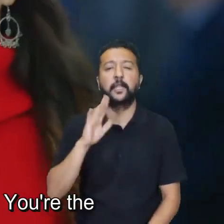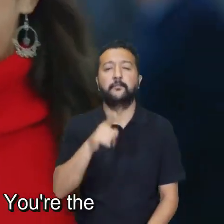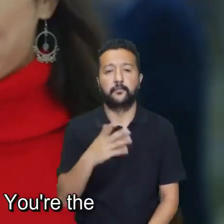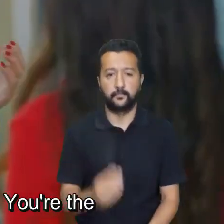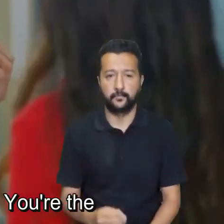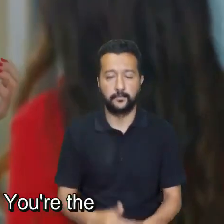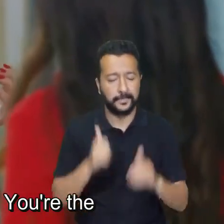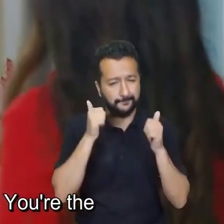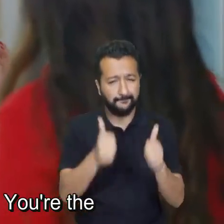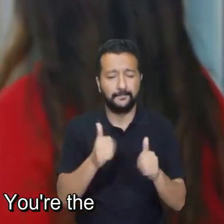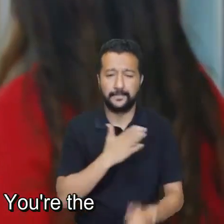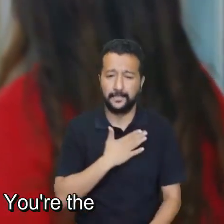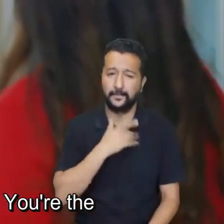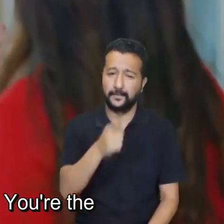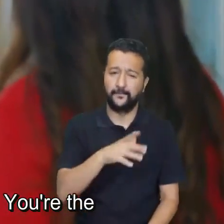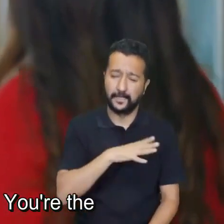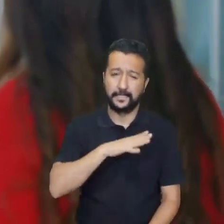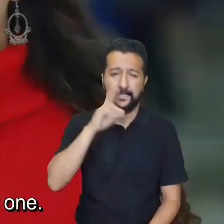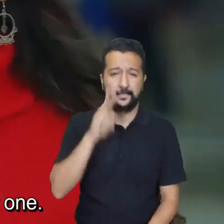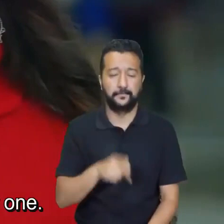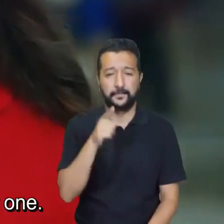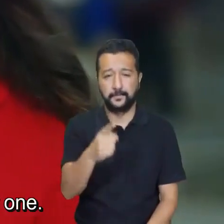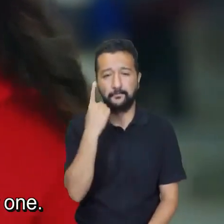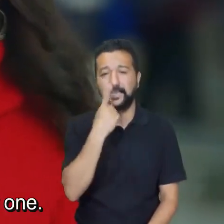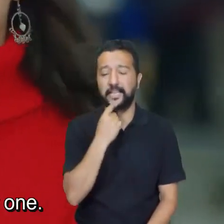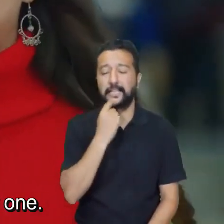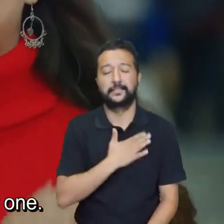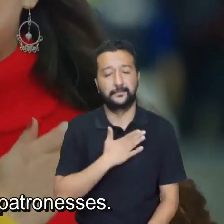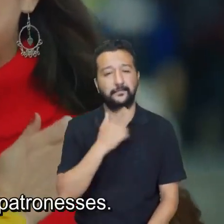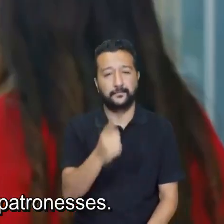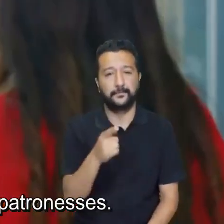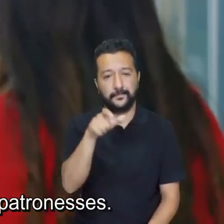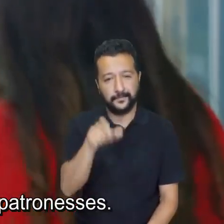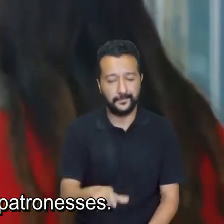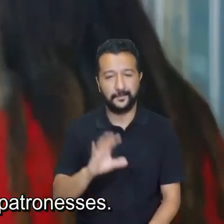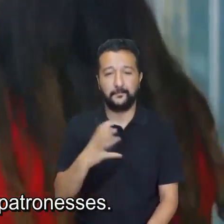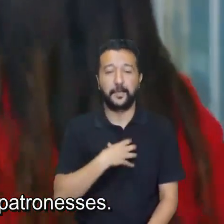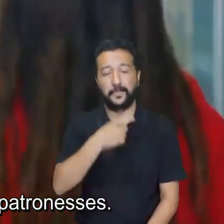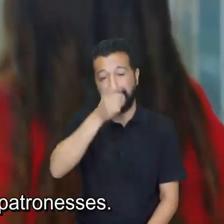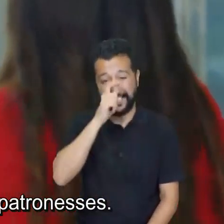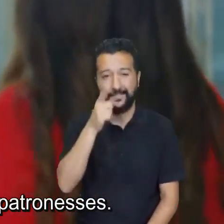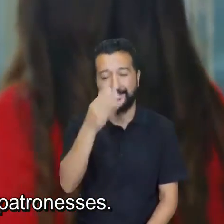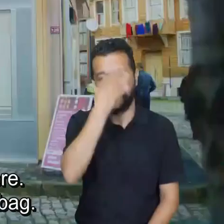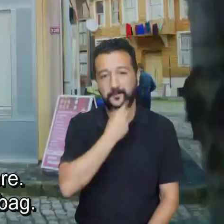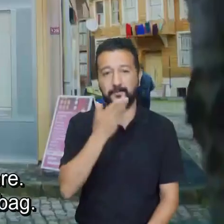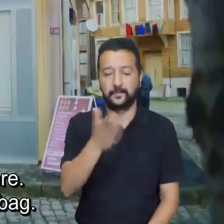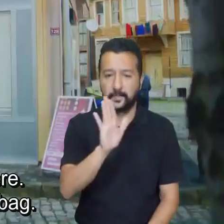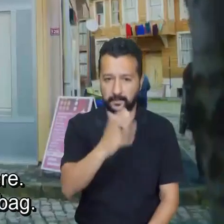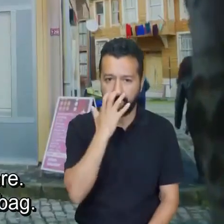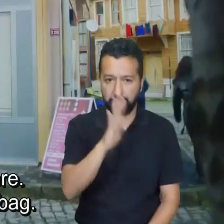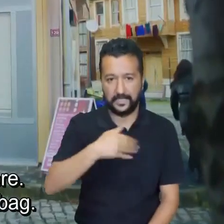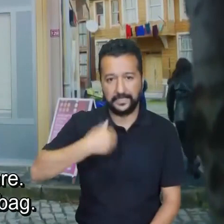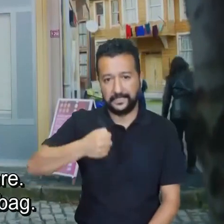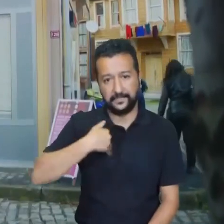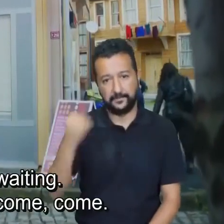etme. Ay, ay sağ ol, sen var ya sen bir tanesin bir tanesin. Ay patron içelerin güzeli be. Tamam bekle